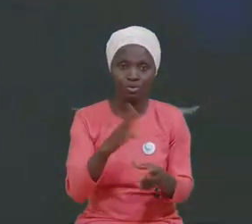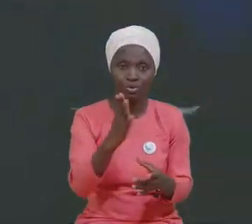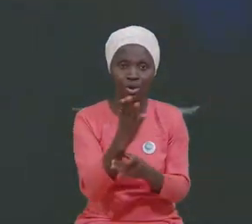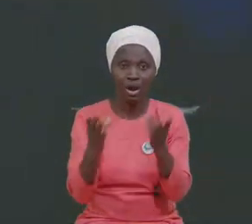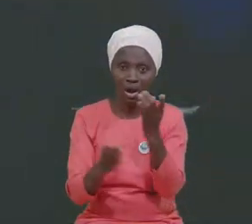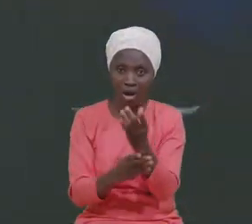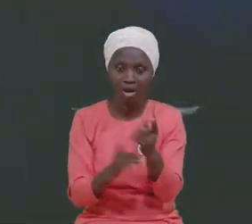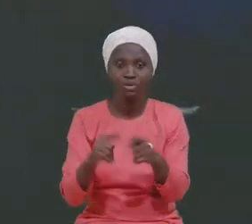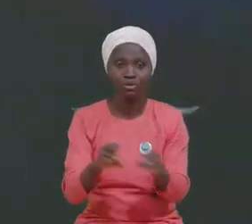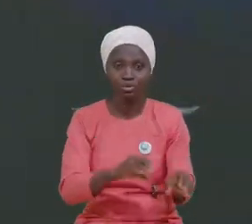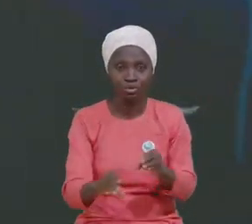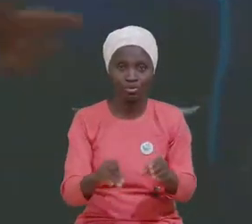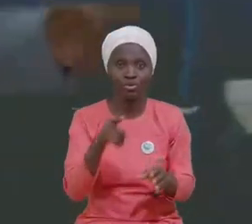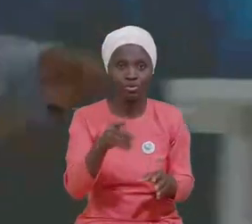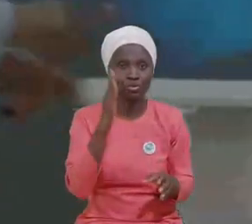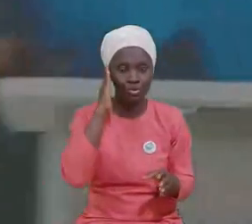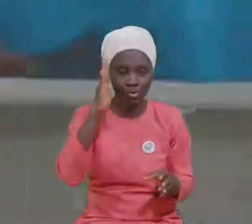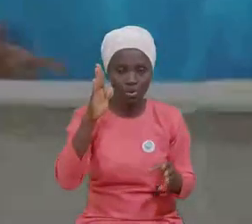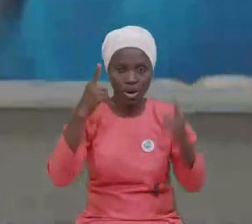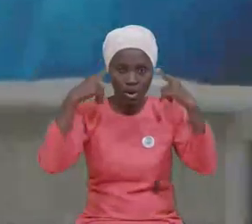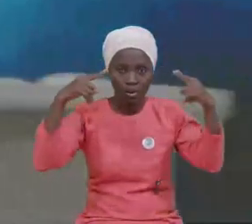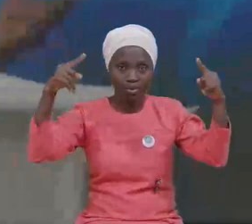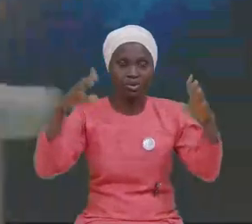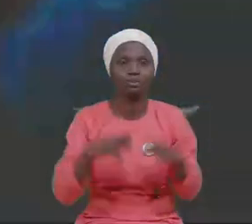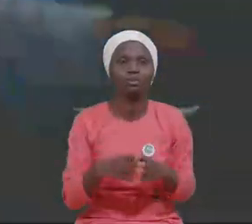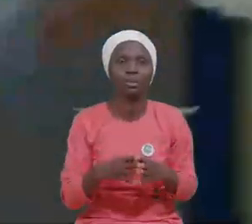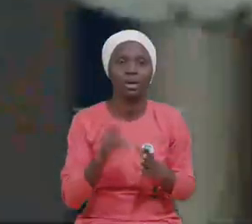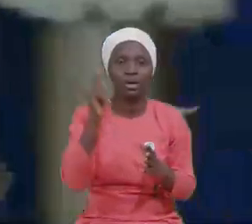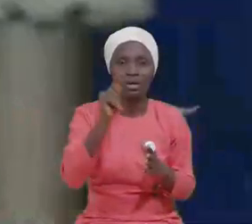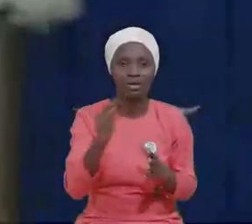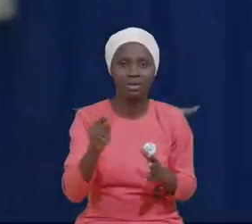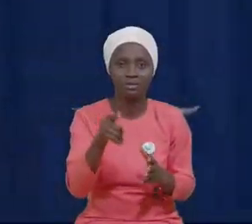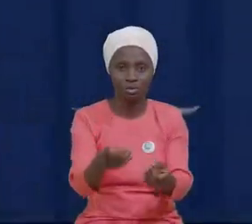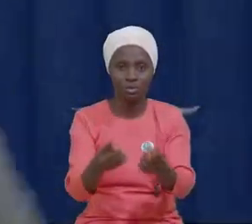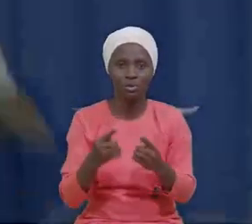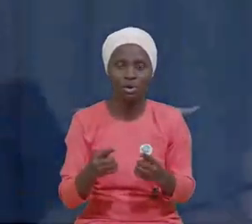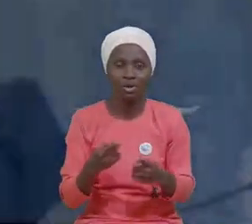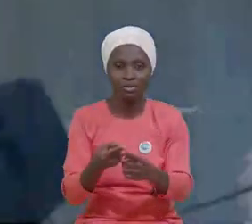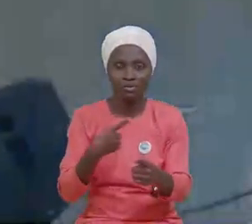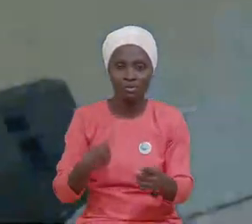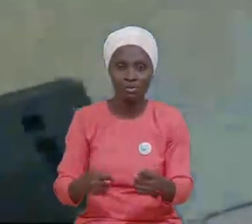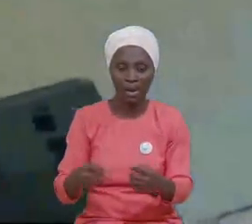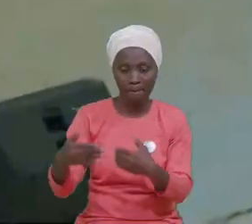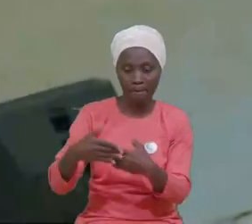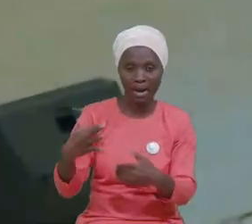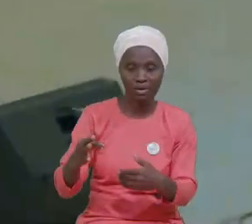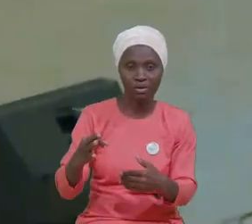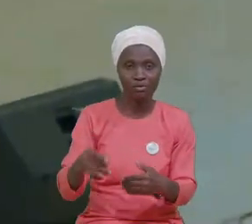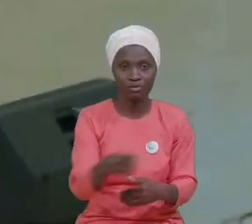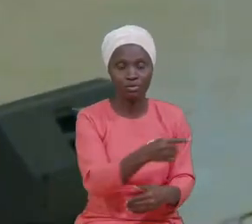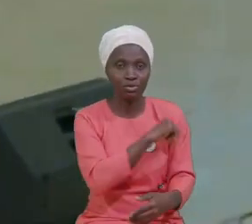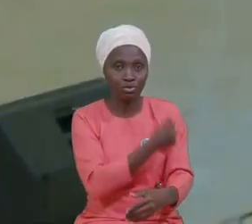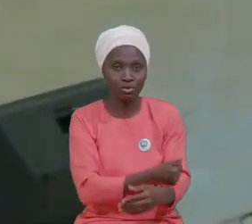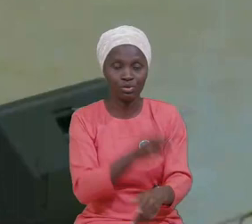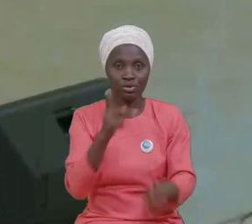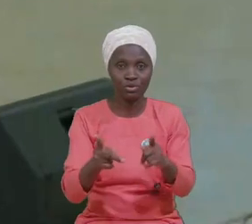tout ce sur quoi vous mettez vos mains, il dit, vous allez prospérer. Alors, vous devez sortir de derrière de ces autorités car vous